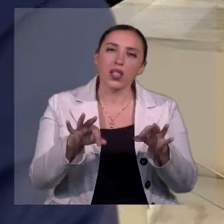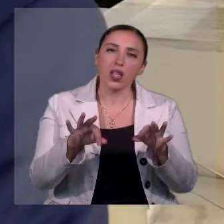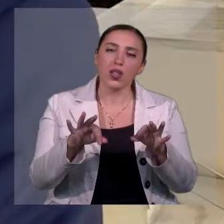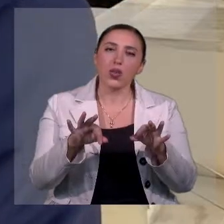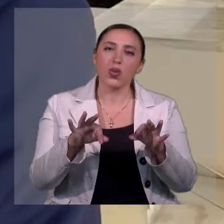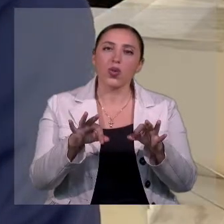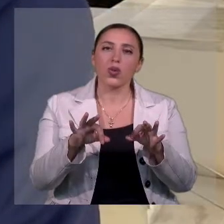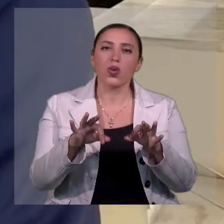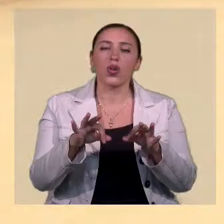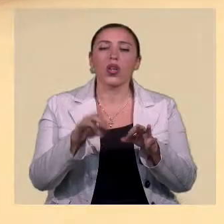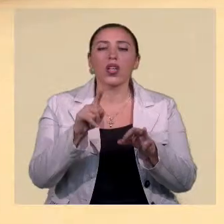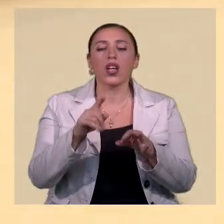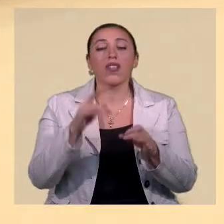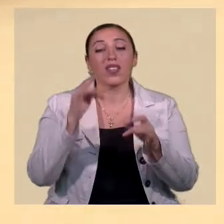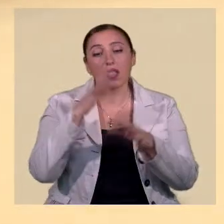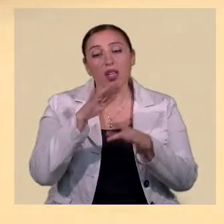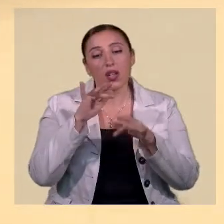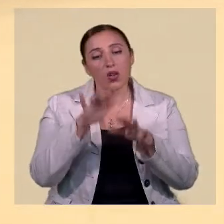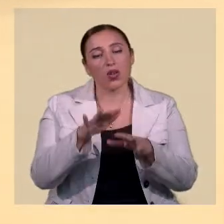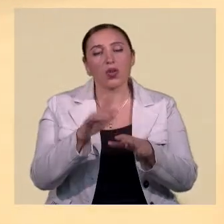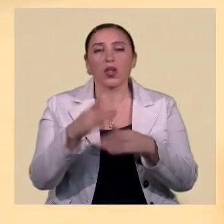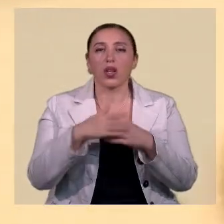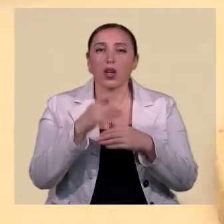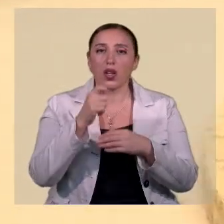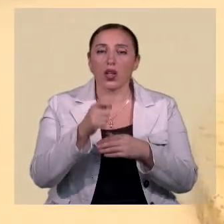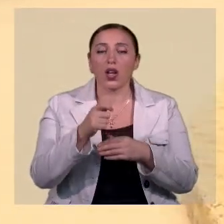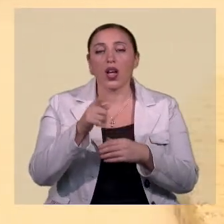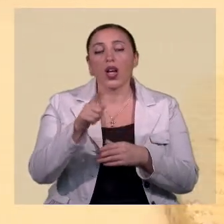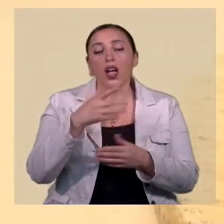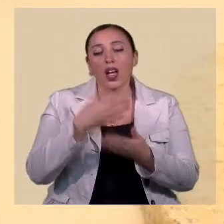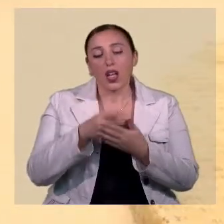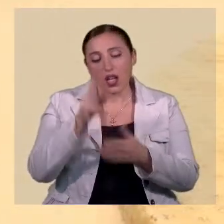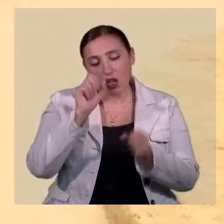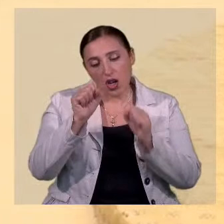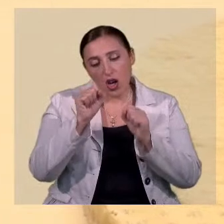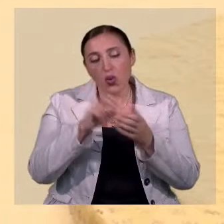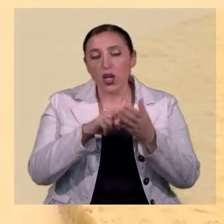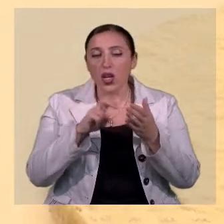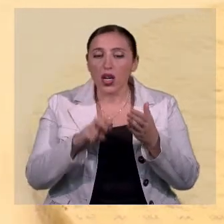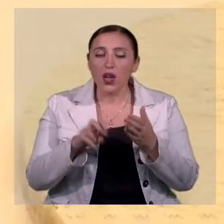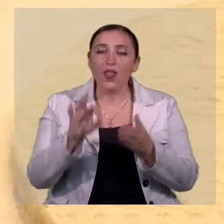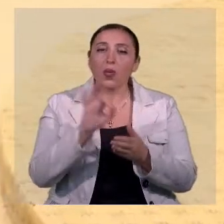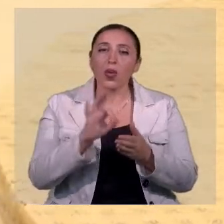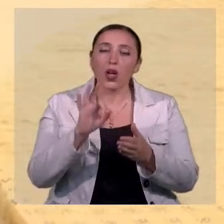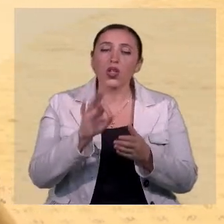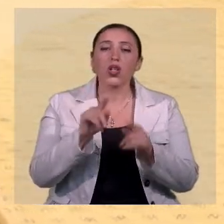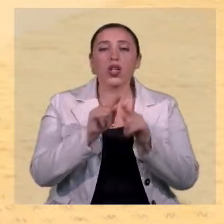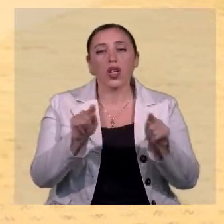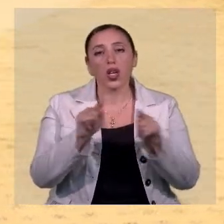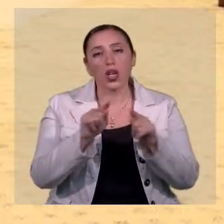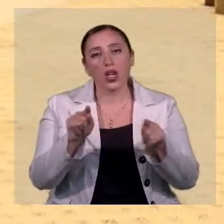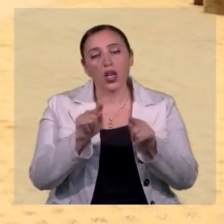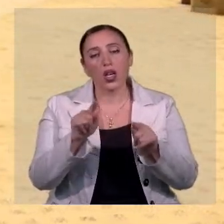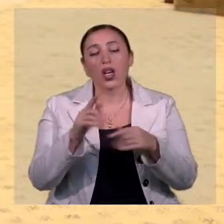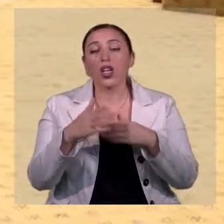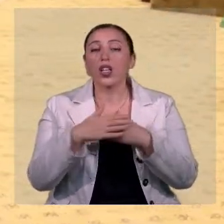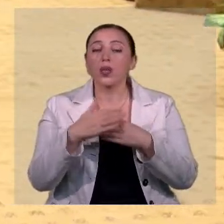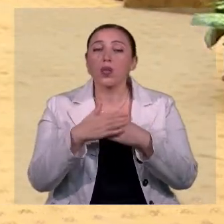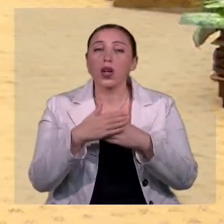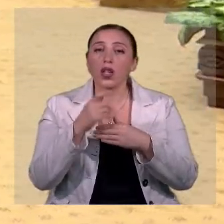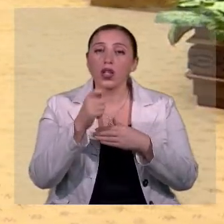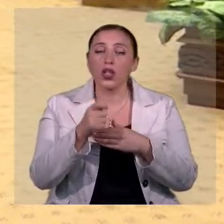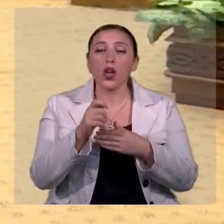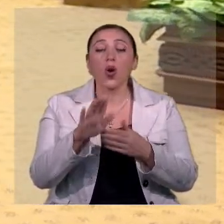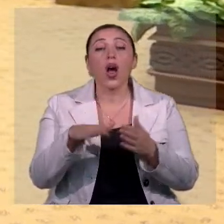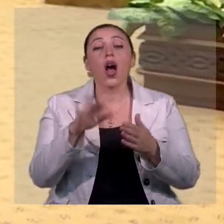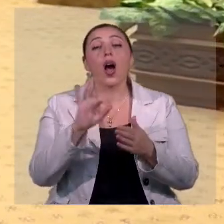եւ ոչ իրավաչափ գործողությունը։ Ինքնիշխանությունից հրաժարվելը կամ ինքնիշխանությունից հրաժարվելու մասին կոչերը քրեականացնելու առաջարկը ազգային